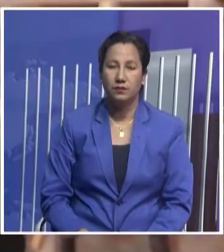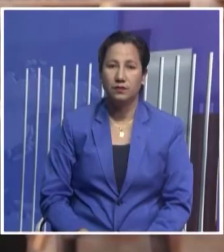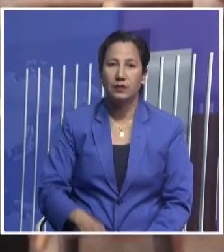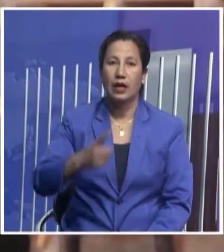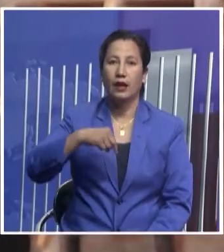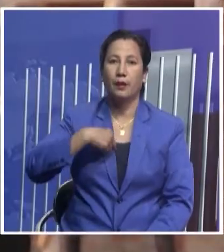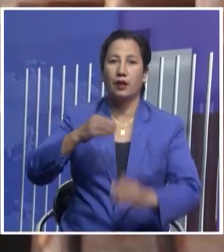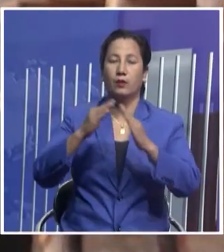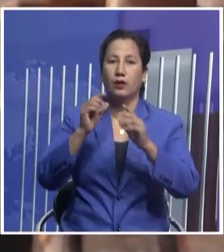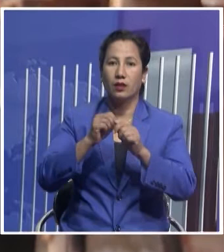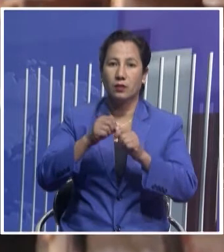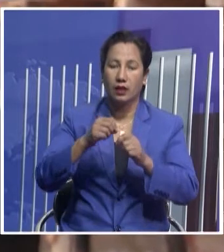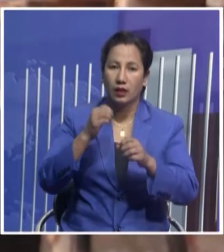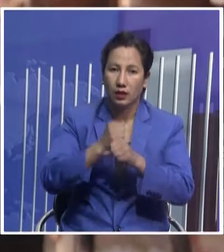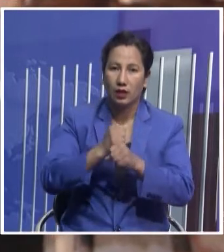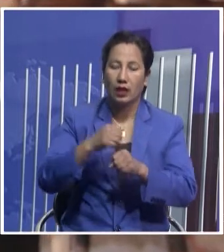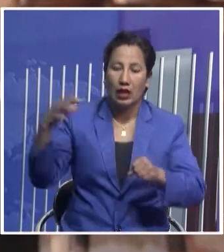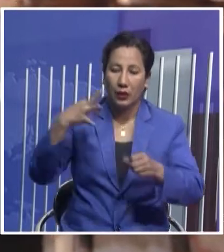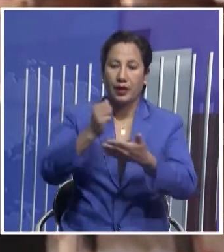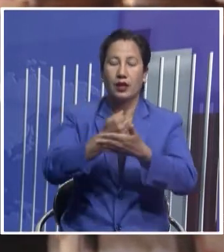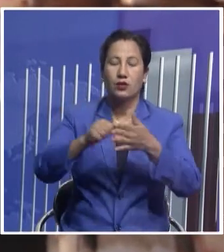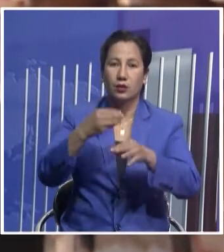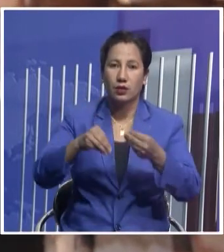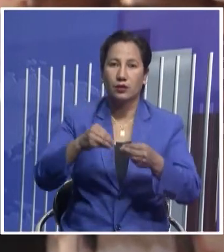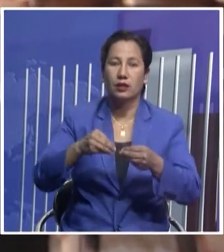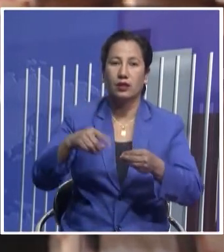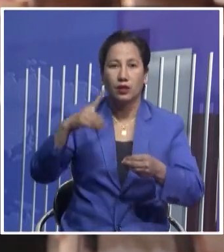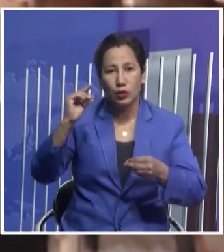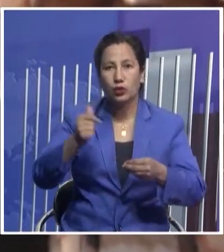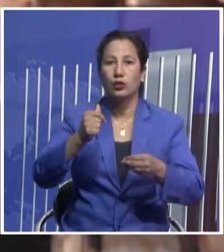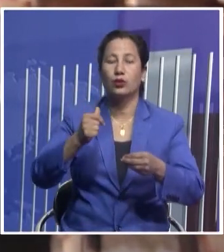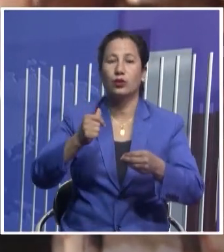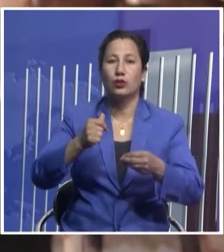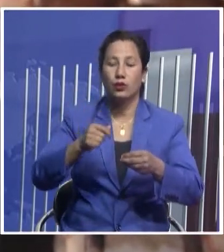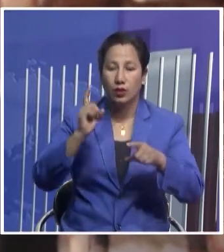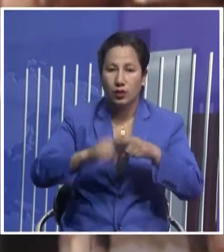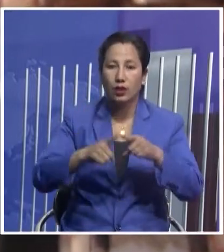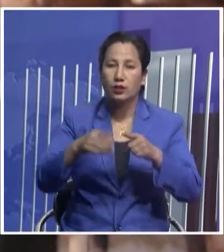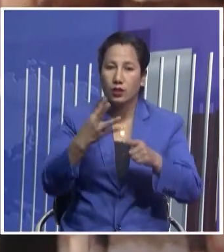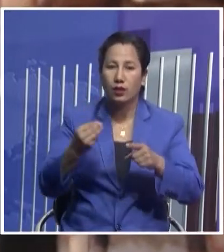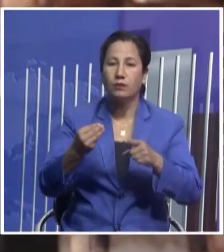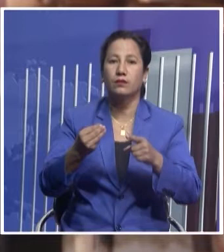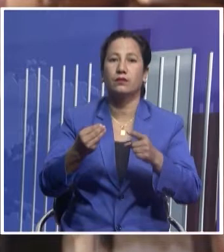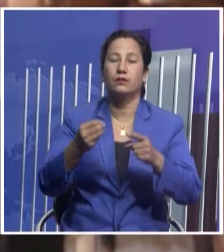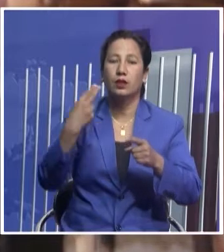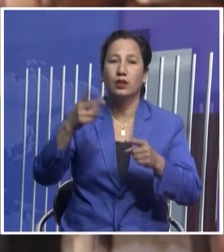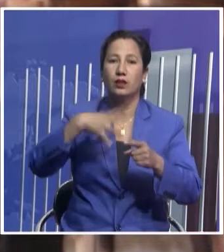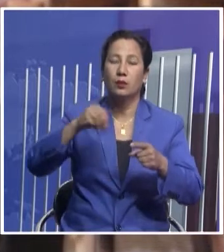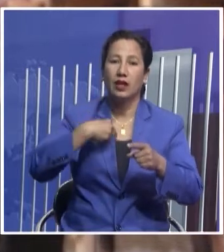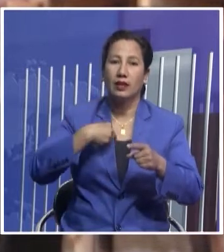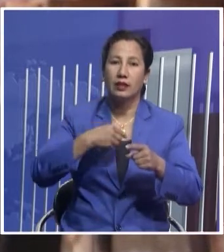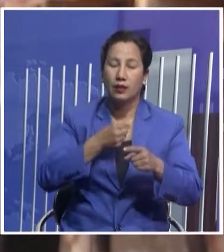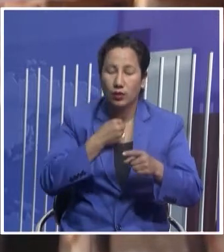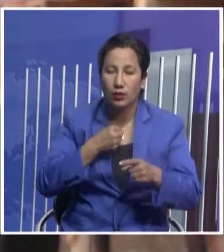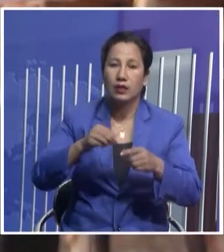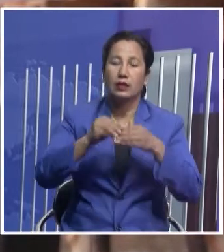हामीले भवन निर्माणहरू गर्दाखेरि नयाँ संरचनाहरू बनाउँदाखेरि छिटो छरितो र खर्च कम गर भन्ने शीर्षक सबैले यसलाई चाहिँ विश्राम